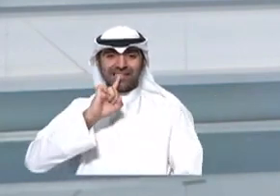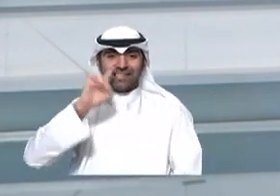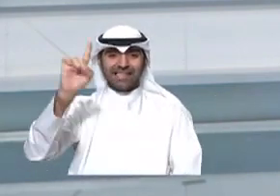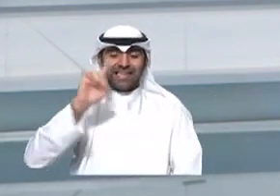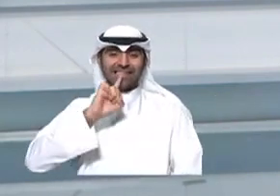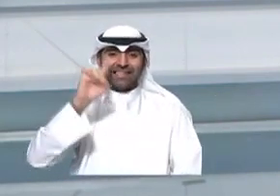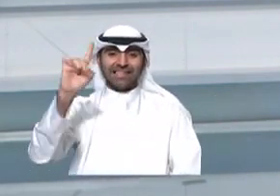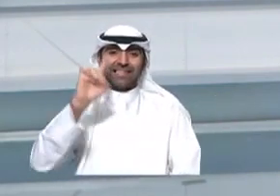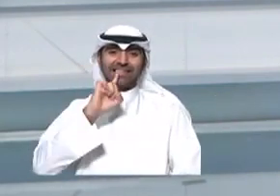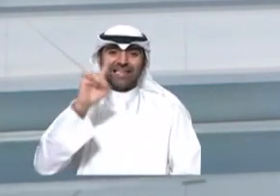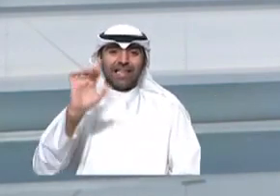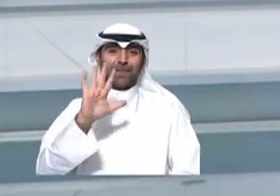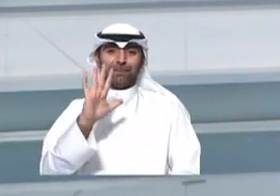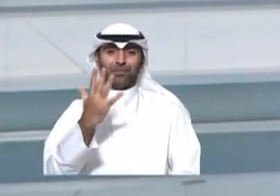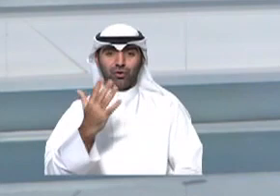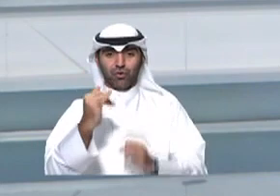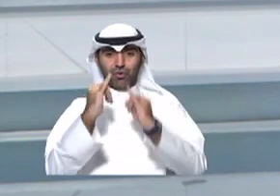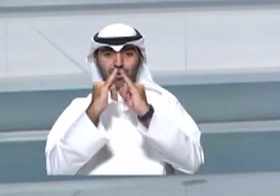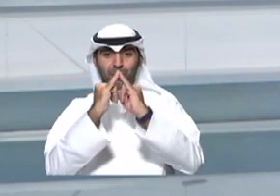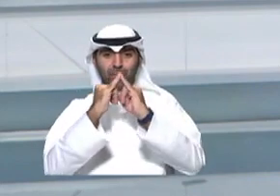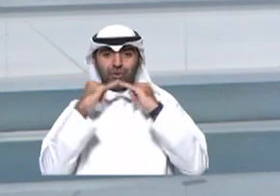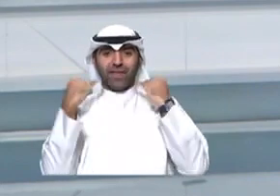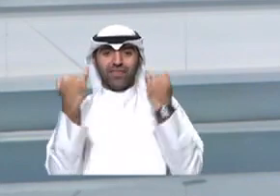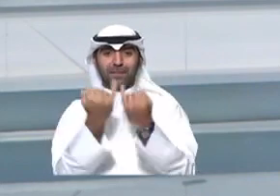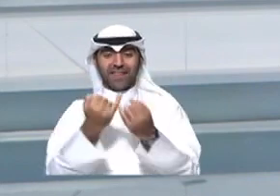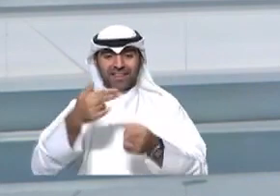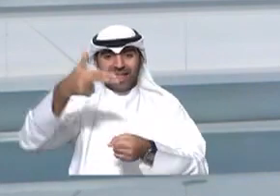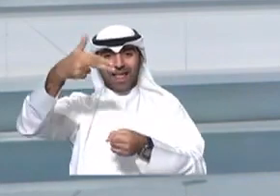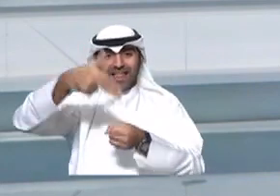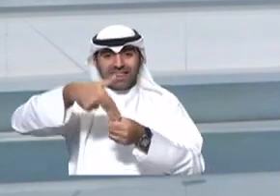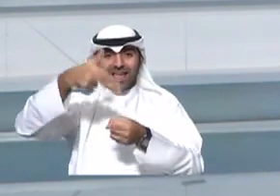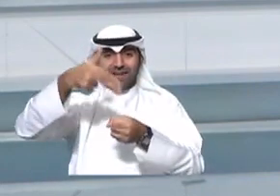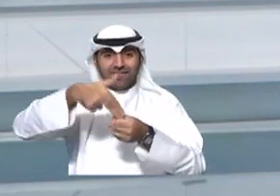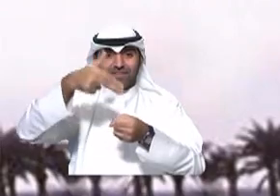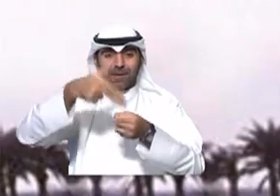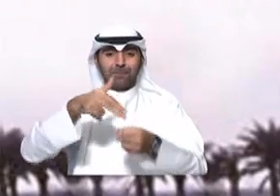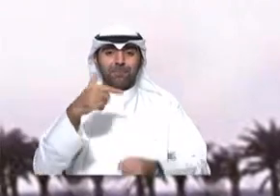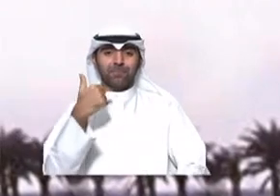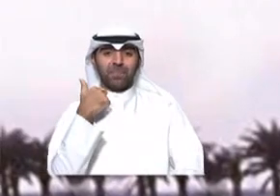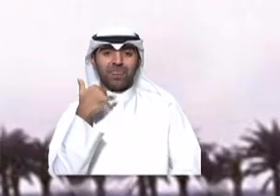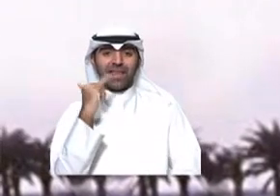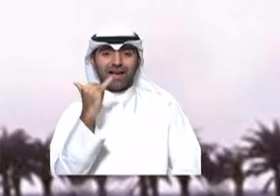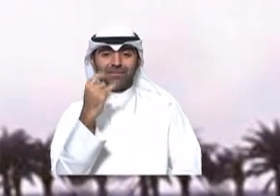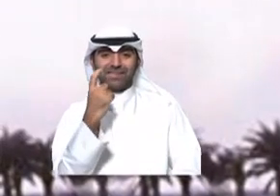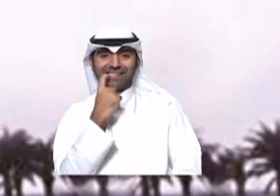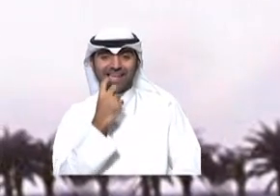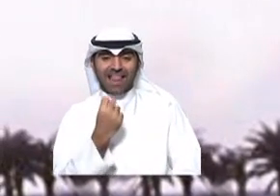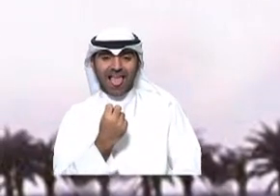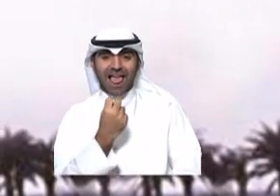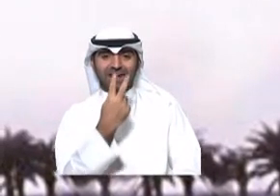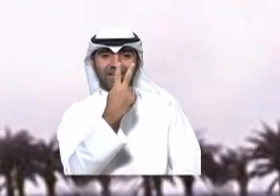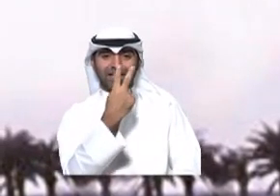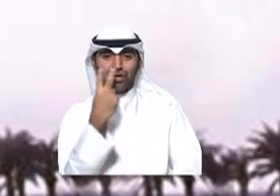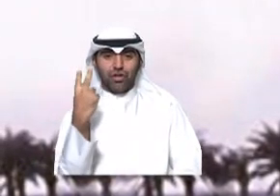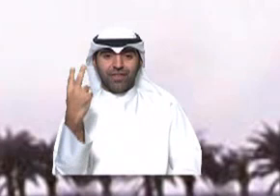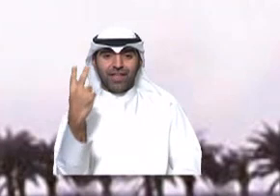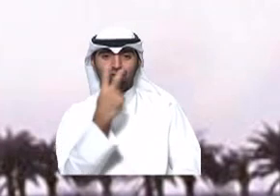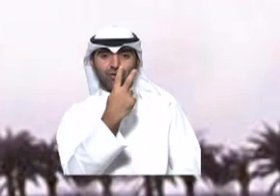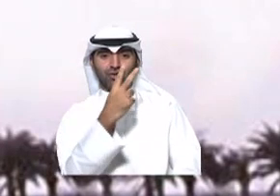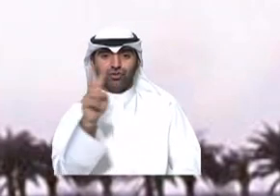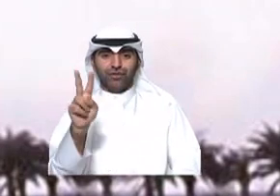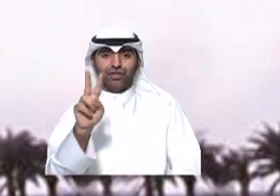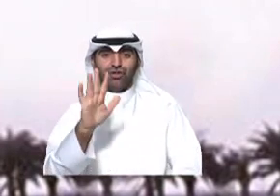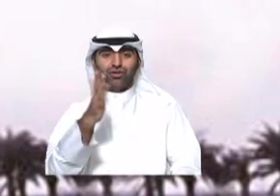العربية المصدرة للبترول أوبك عن جائزتها العلمية لعام 2022. وذكرت الأمانة العامة